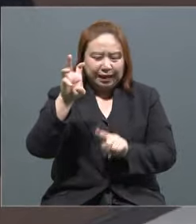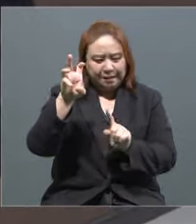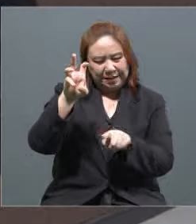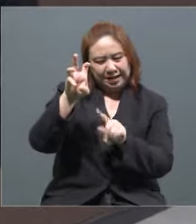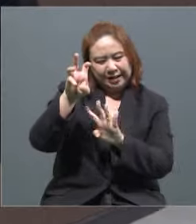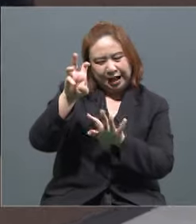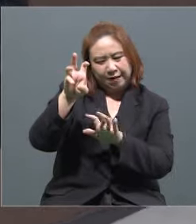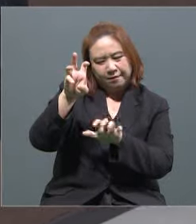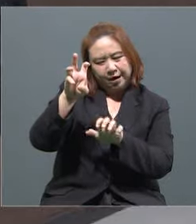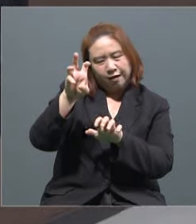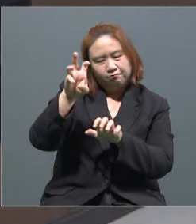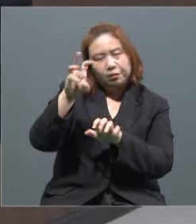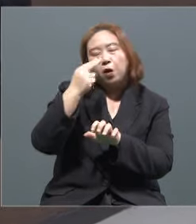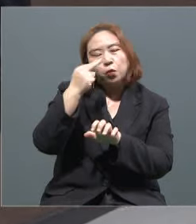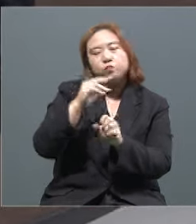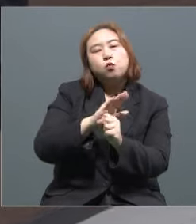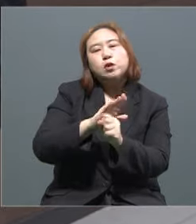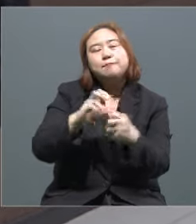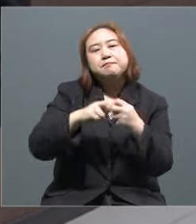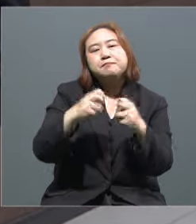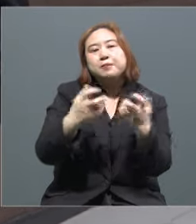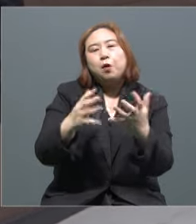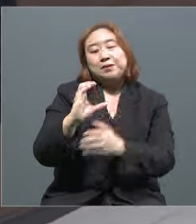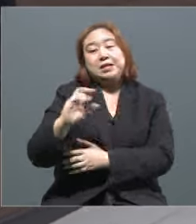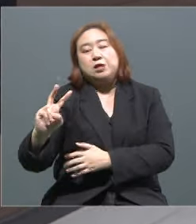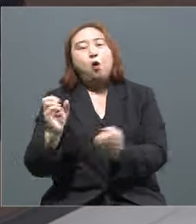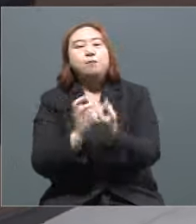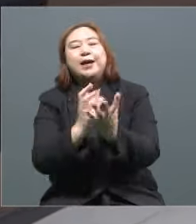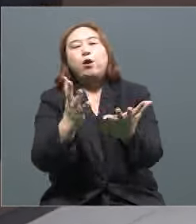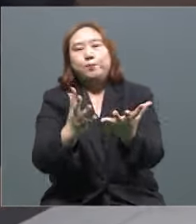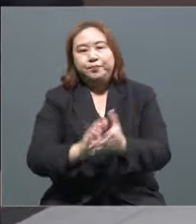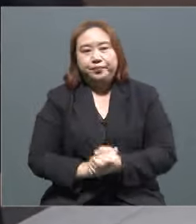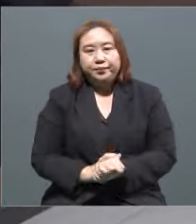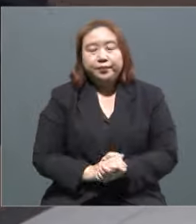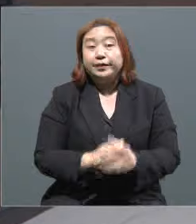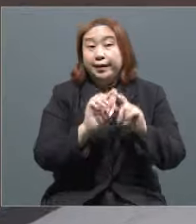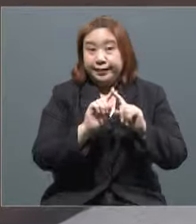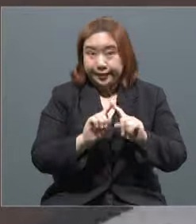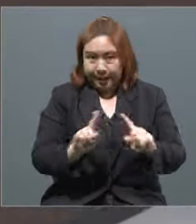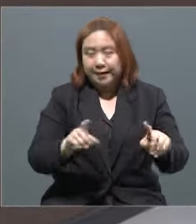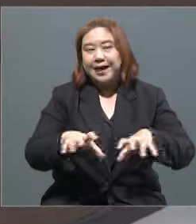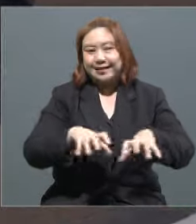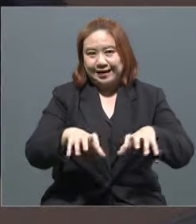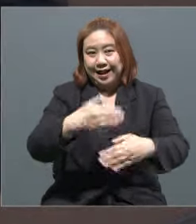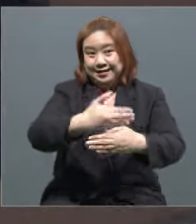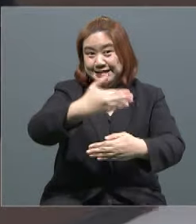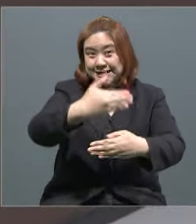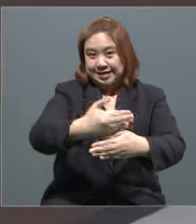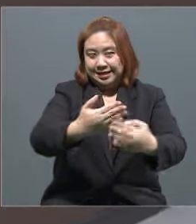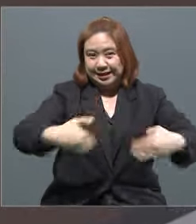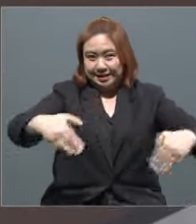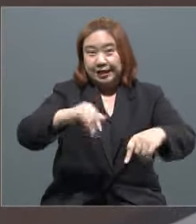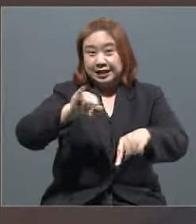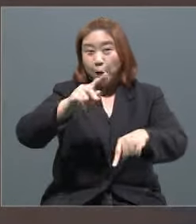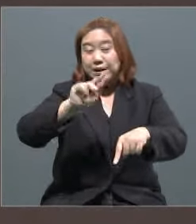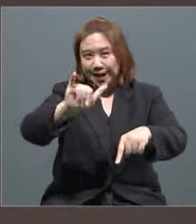ก็ไม่มีผลกระทบต่อตัว C2 ที่นครสวรรค์แต่ทั้งนี้นั้นครับในการจัดการที่เขื่อนเจ้าพระยาครับเราก็มีความจำเป็น